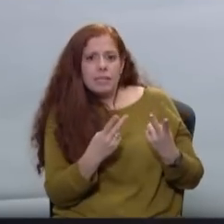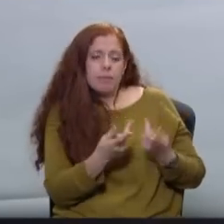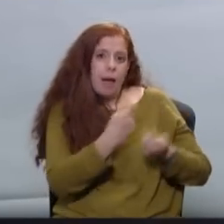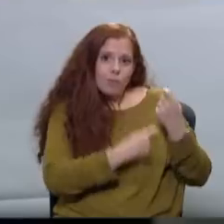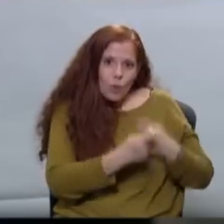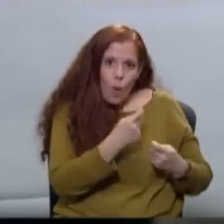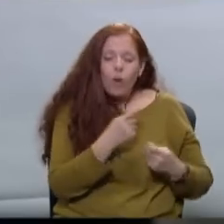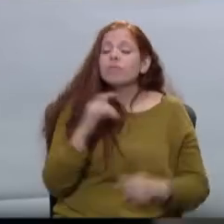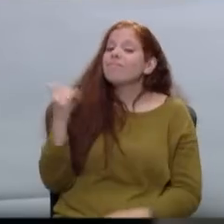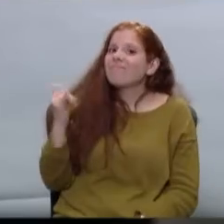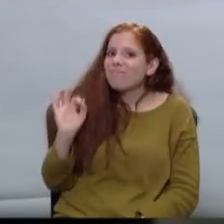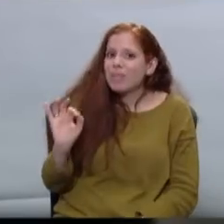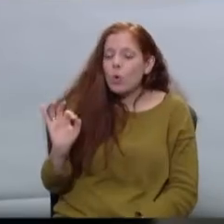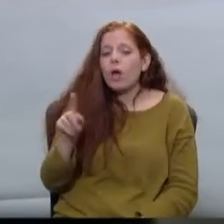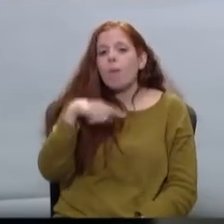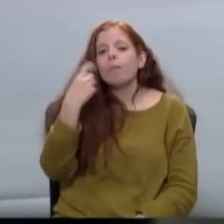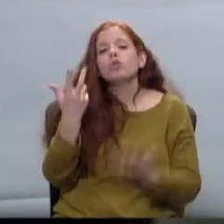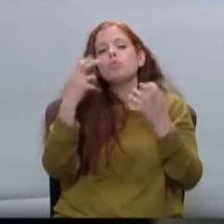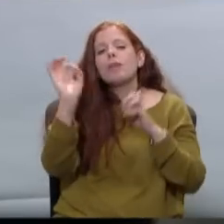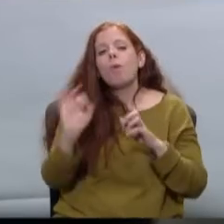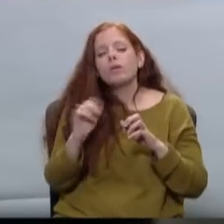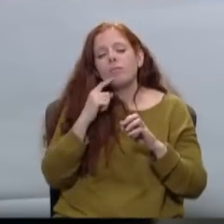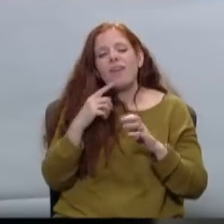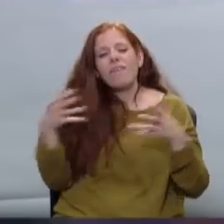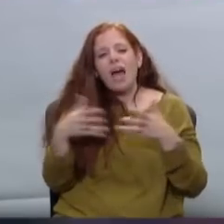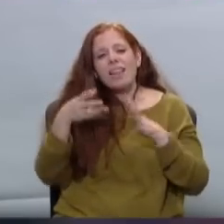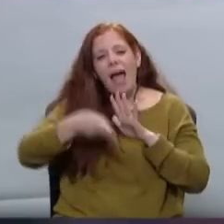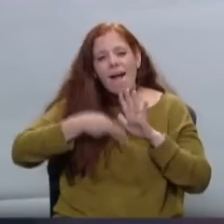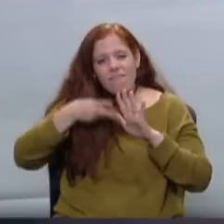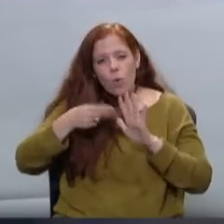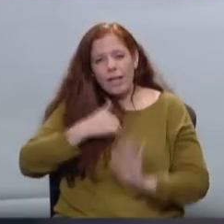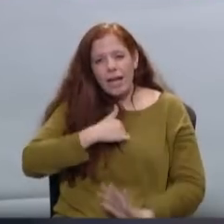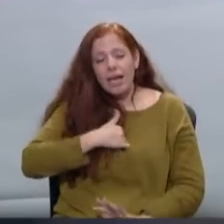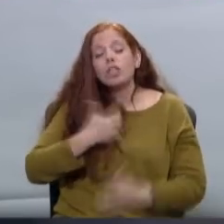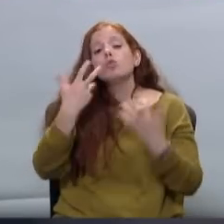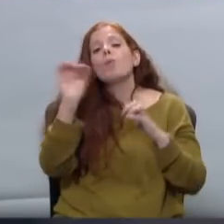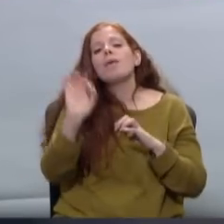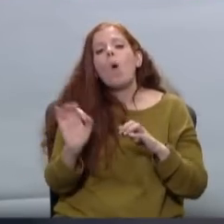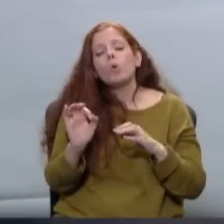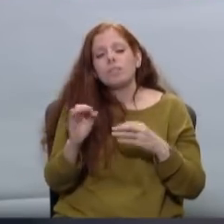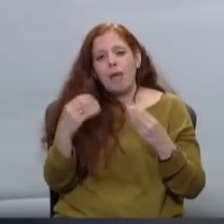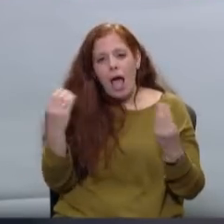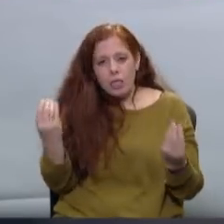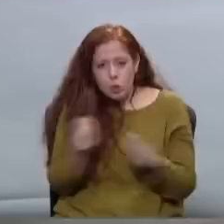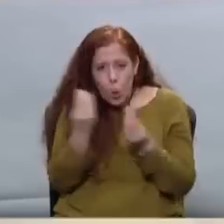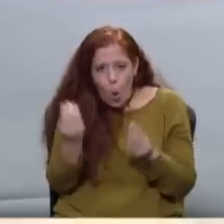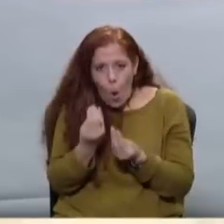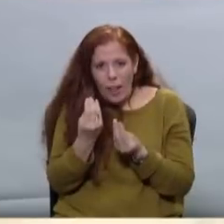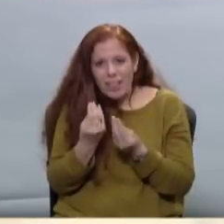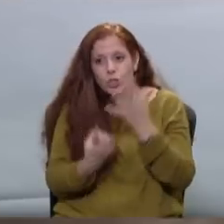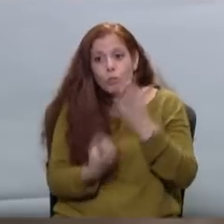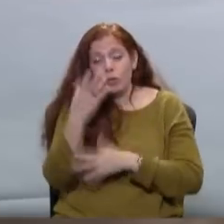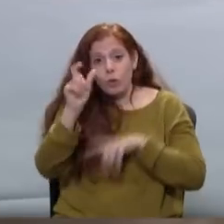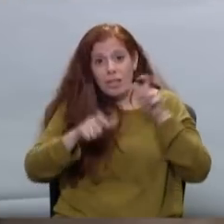כן, אומרים שכ-70% לפי חברת הרכבות הקנדית מהסחורות שמיוצרות בעצם על ידי בני